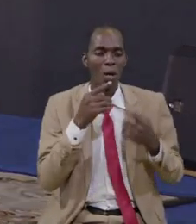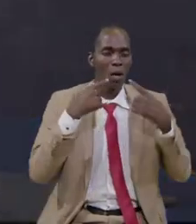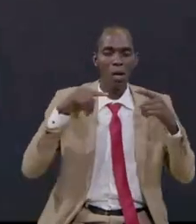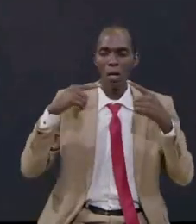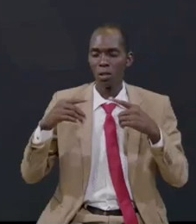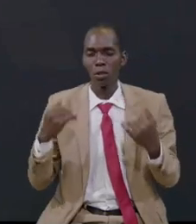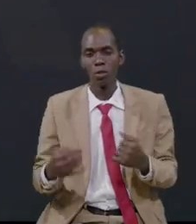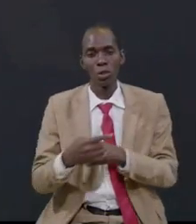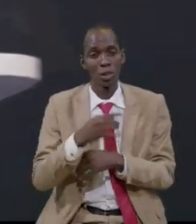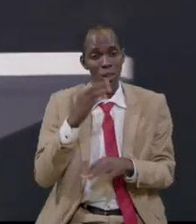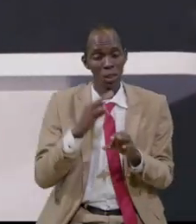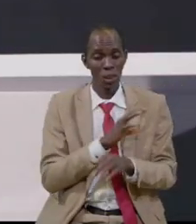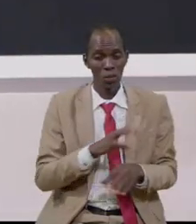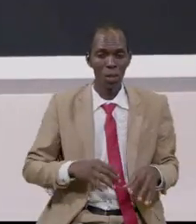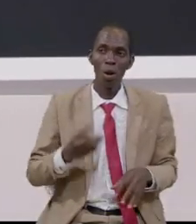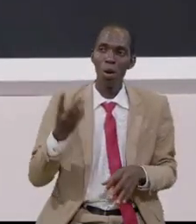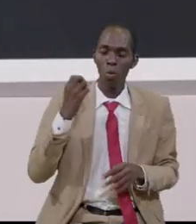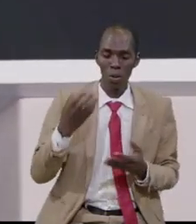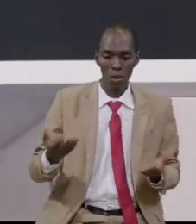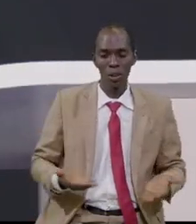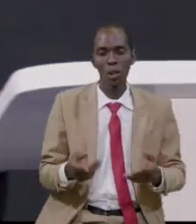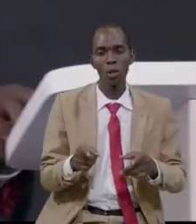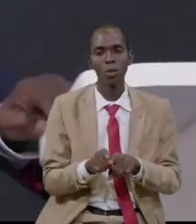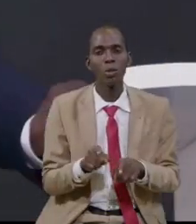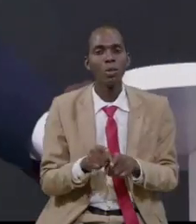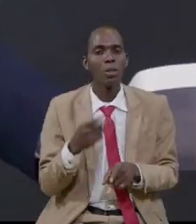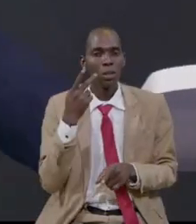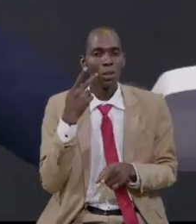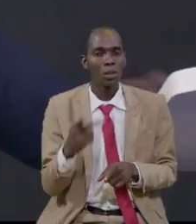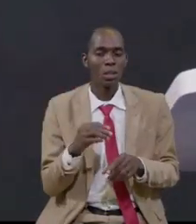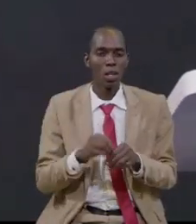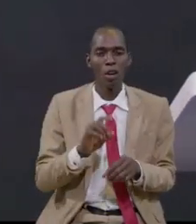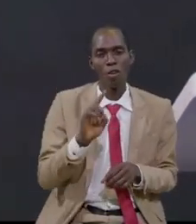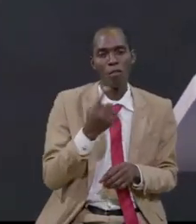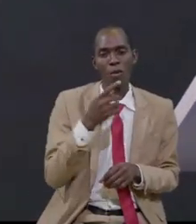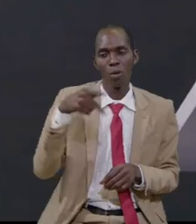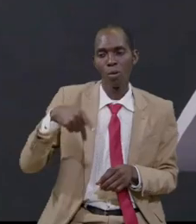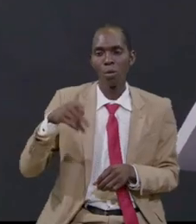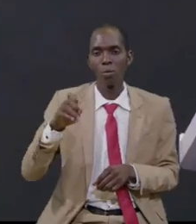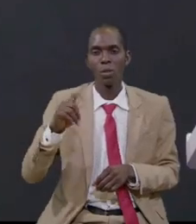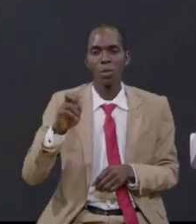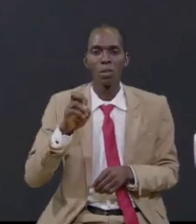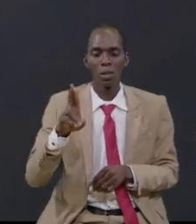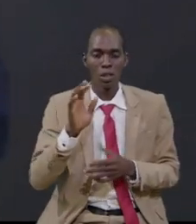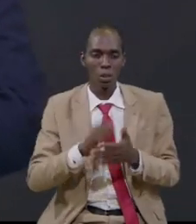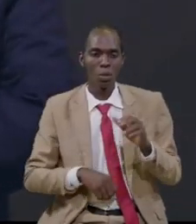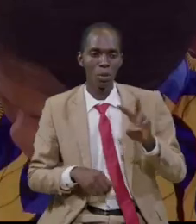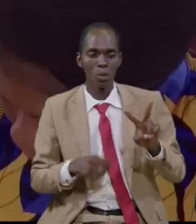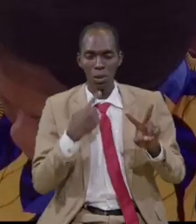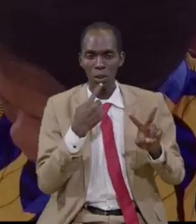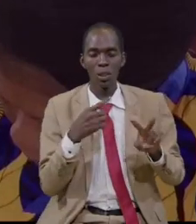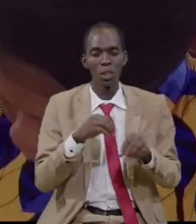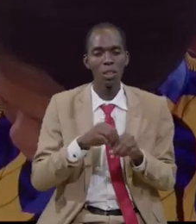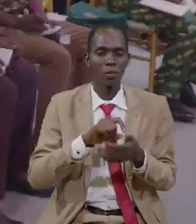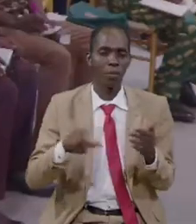dans le monde physiquement. Alors il nous dit, en 1 Pierre chapitre 2, verset